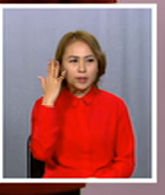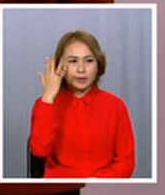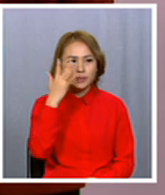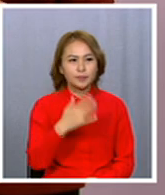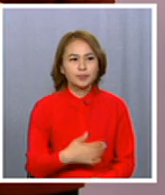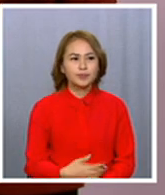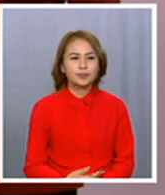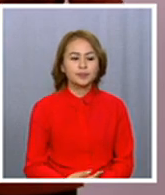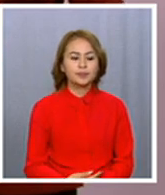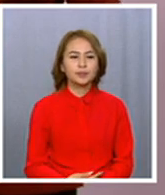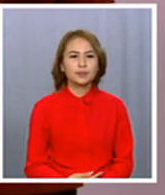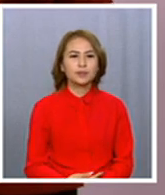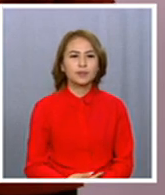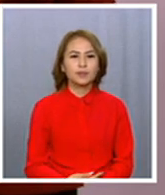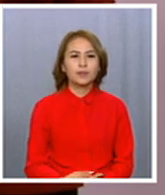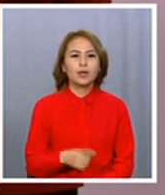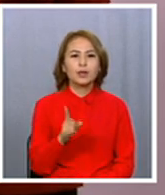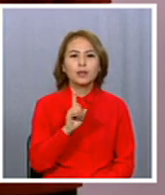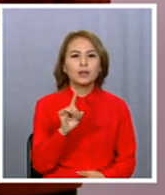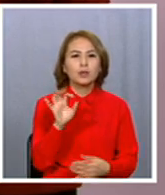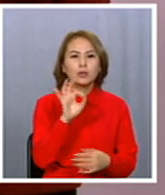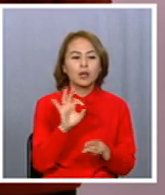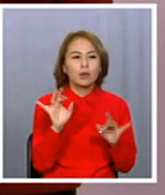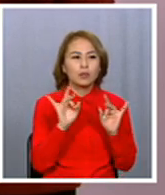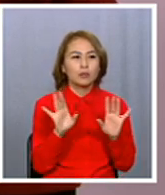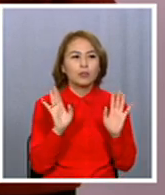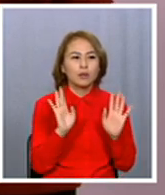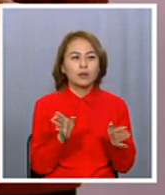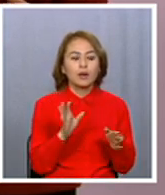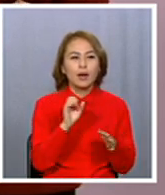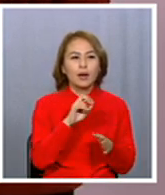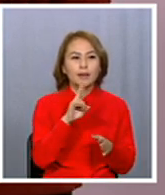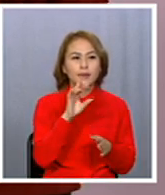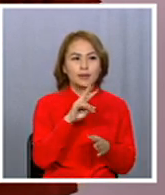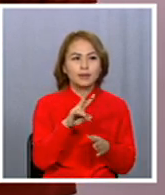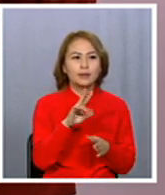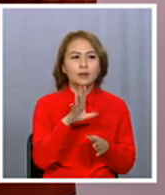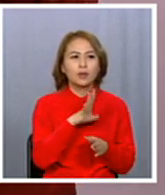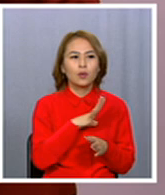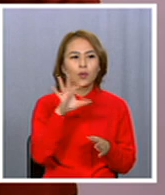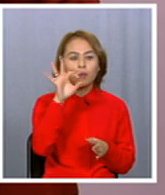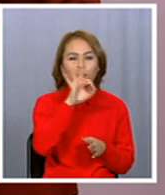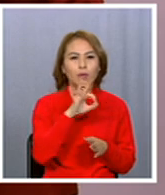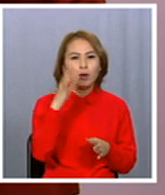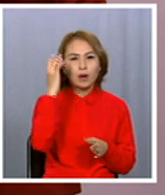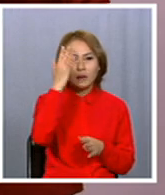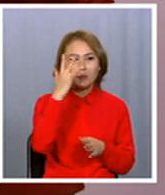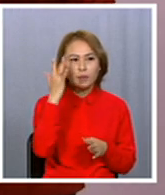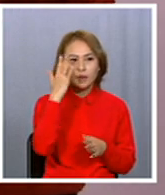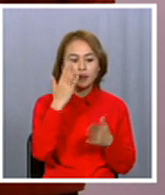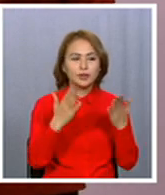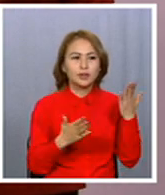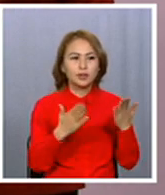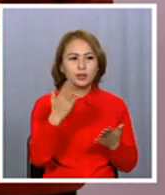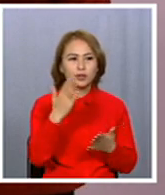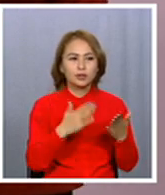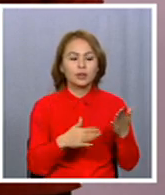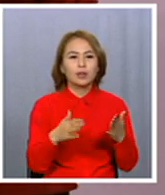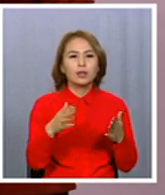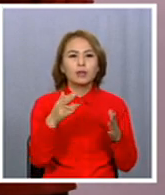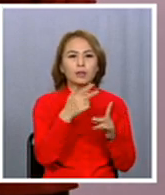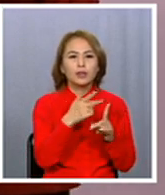Яғни мәтініне туралы болмақ? Әрине, әділдің арманы туралы болмақ. Ендеше мәтінді бірге